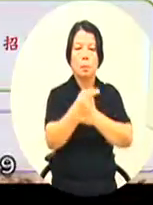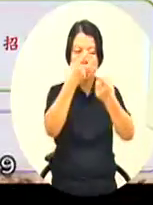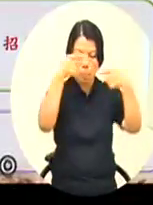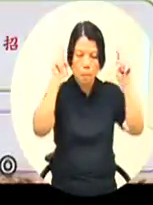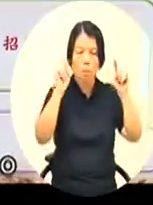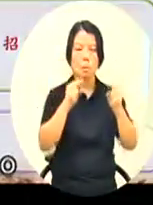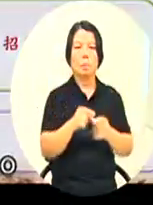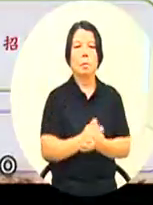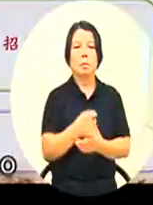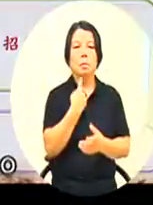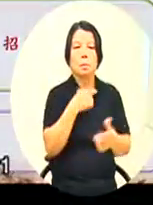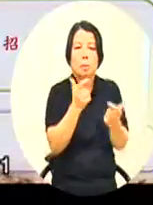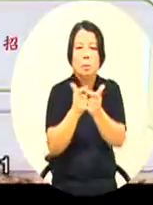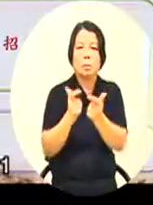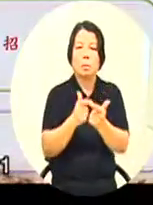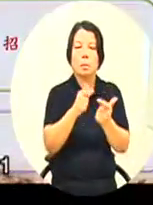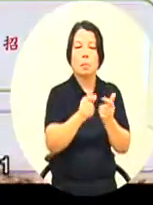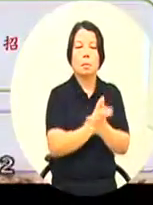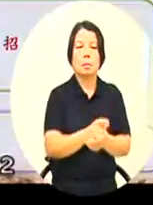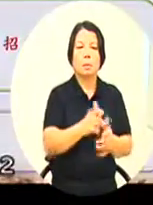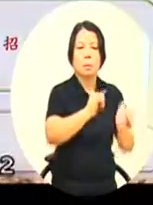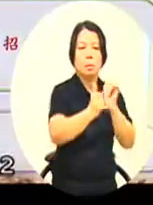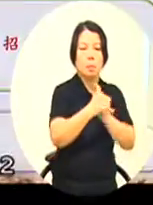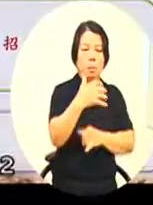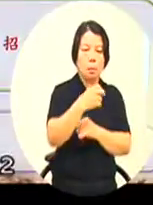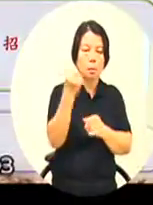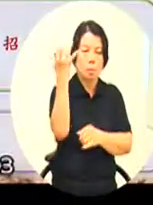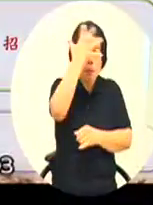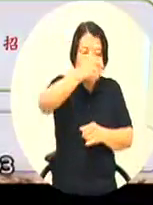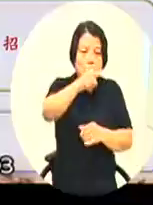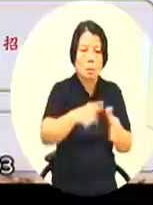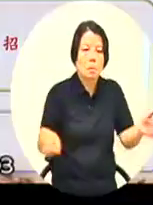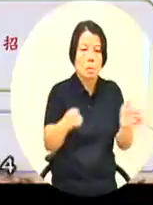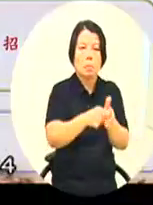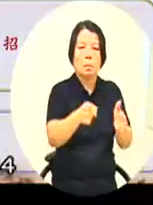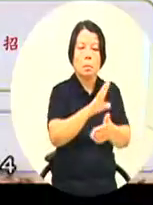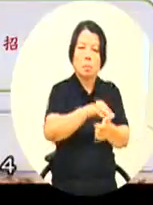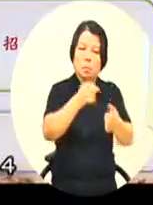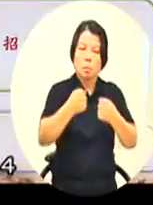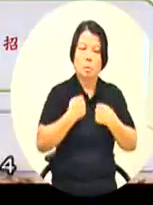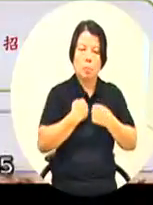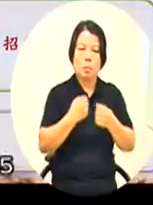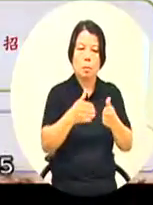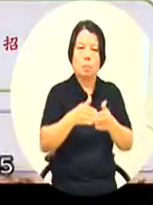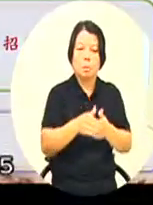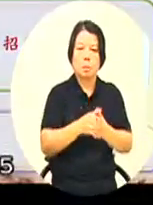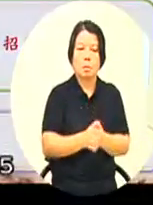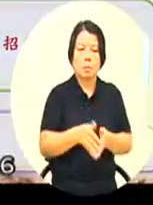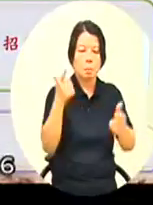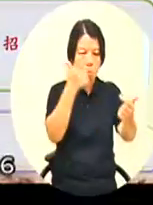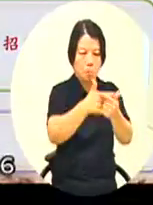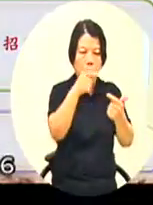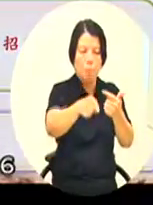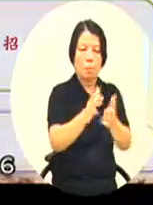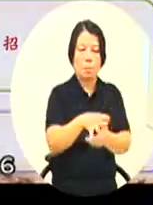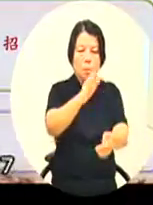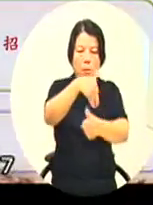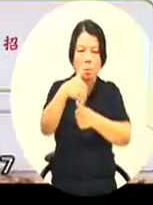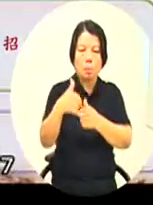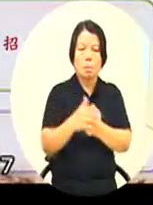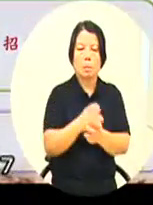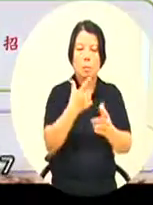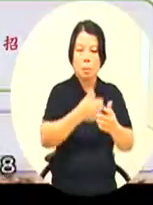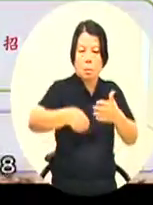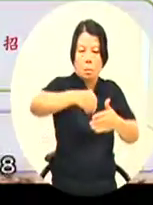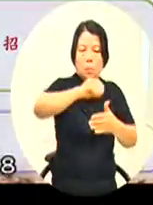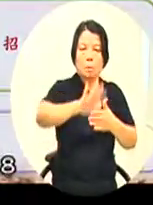好符合上这个社会高龄化哈需要终身学习的一个趋势，所以我们的招生人数是上升的哈，